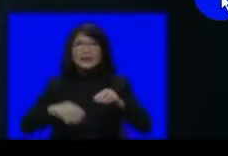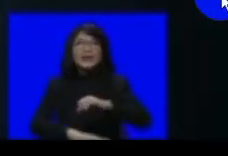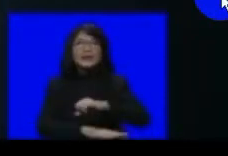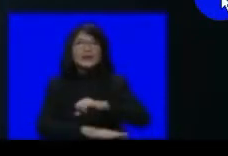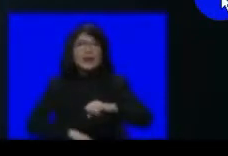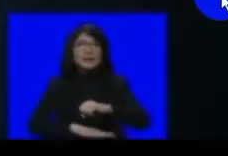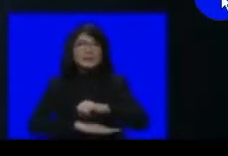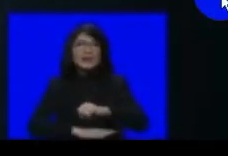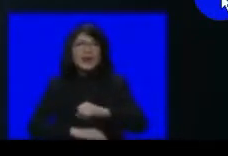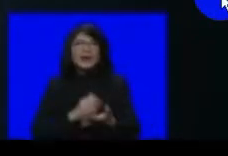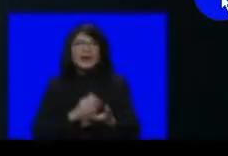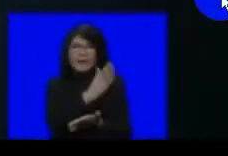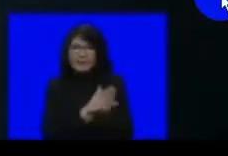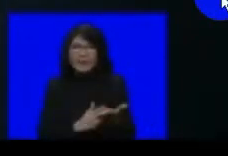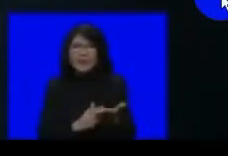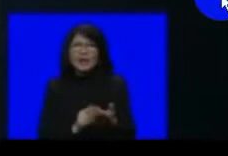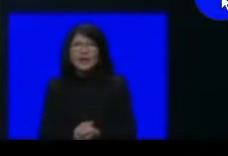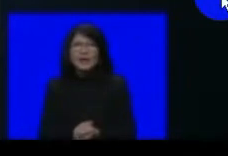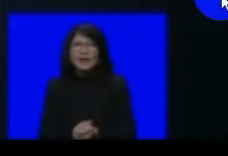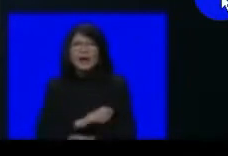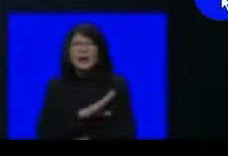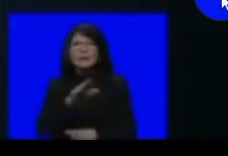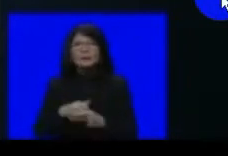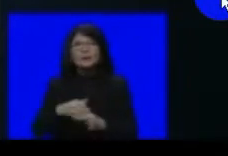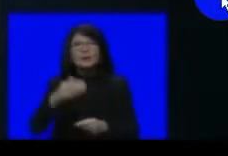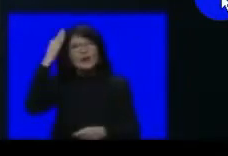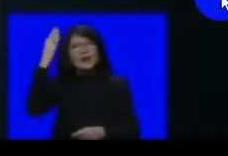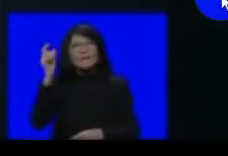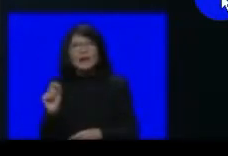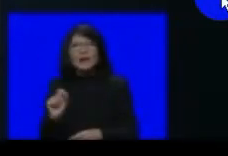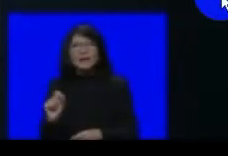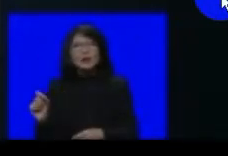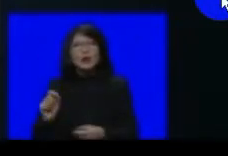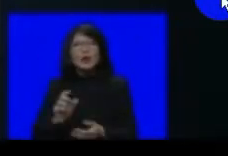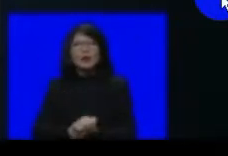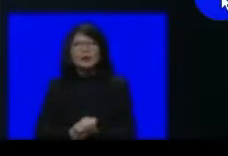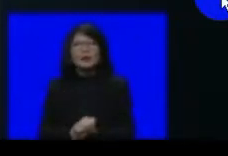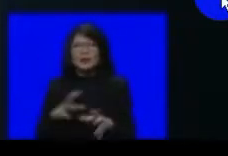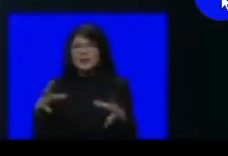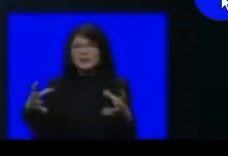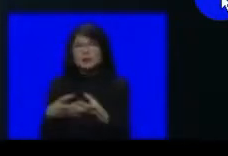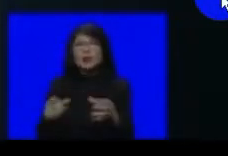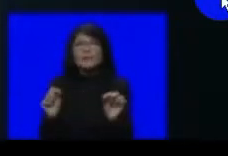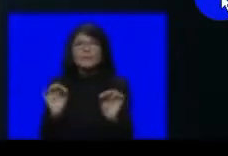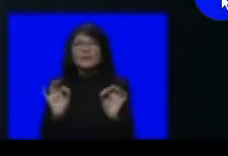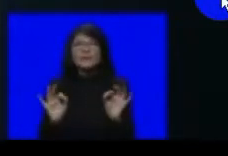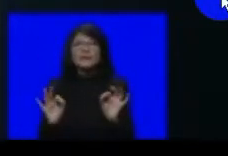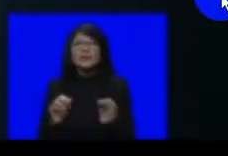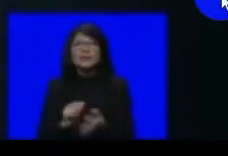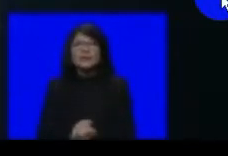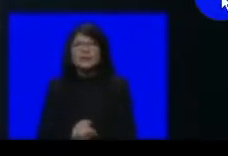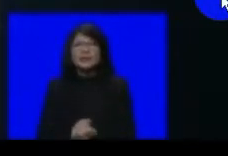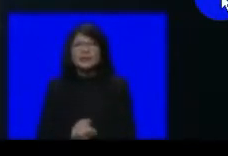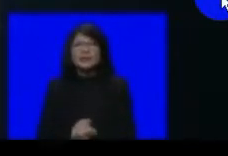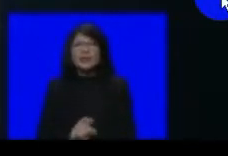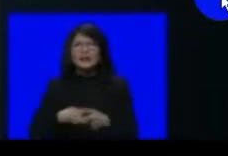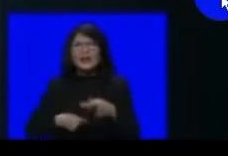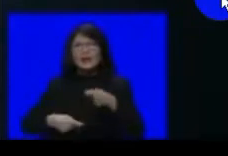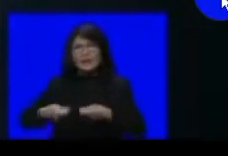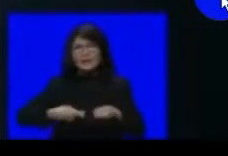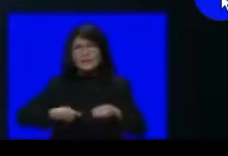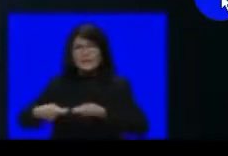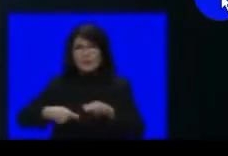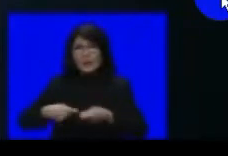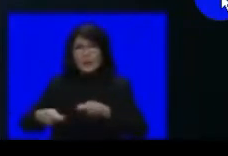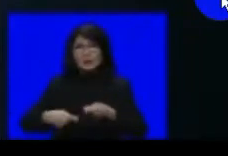dan menengah ya meliputi kepala sekolah atau kepala satuan pendidikan dan operator